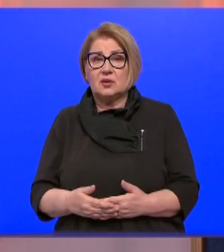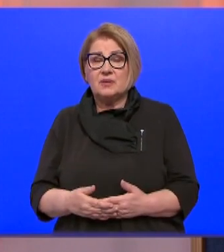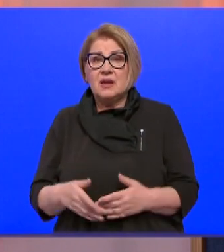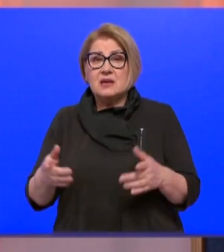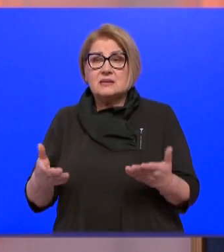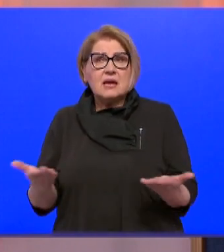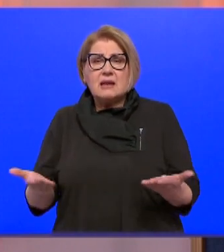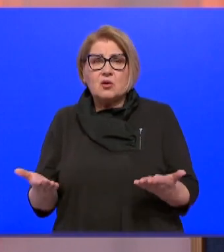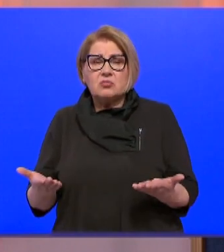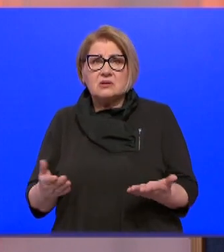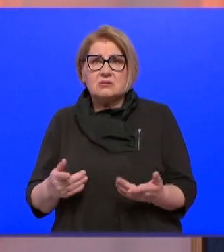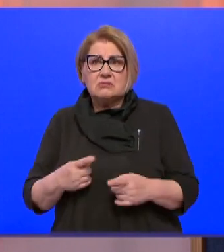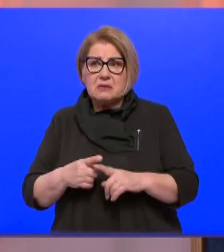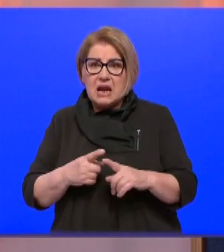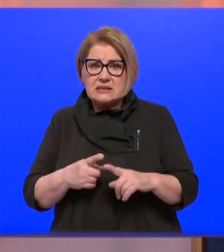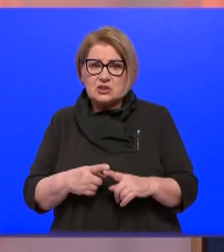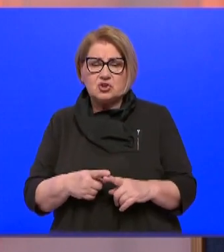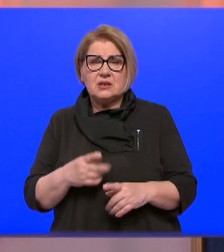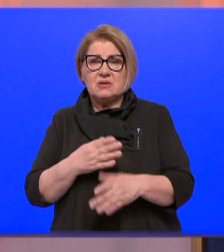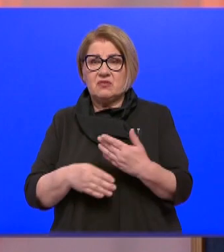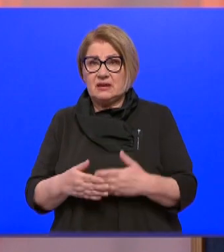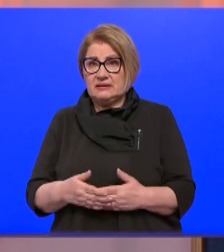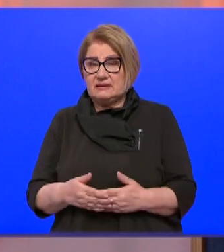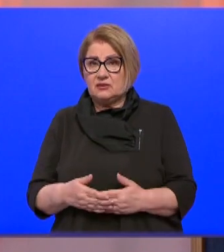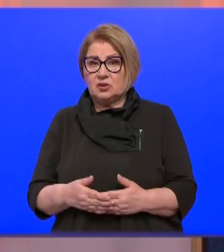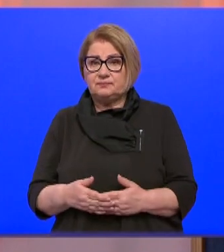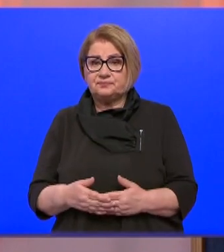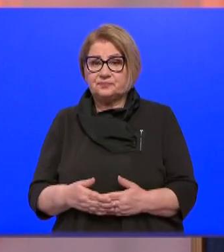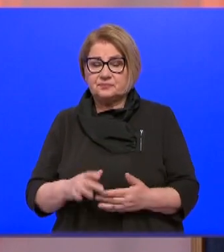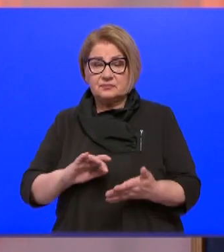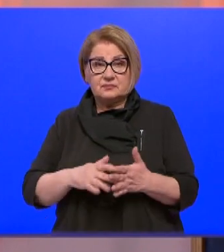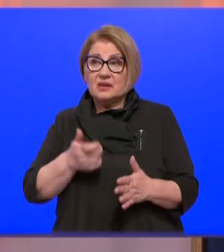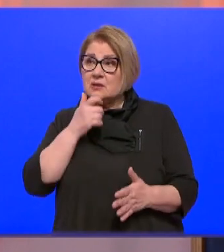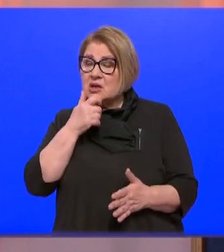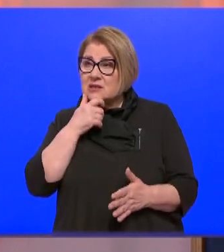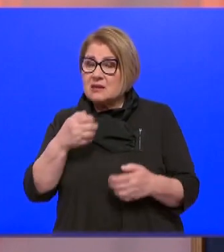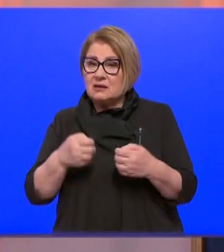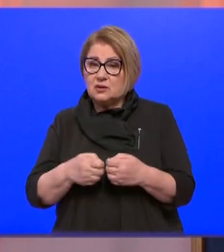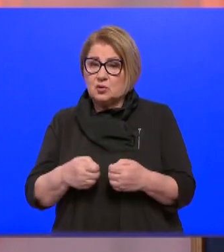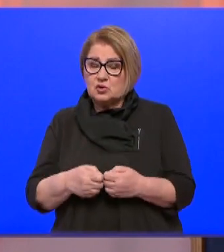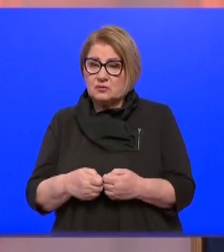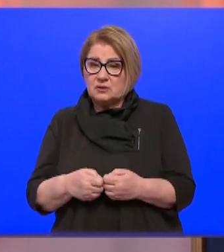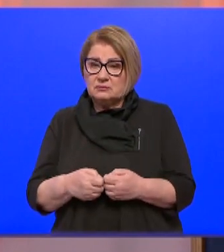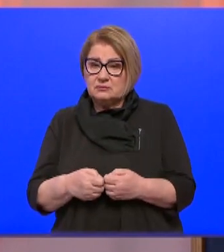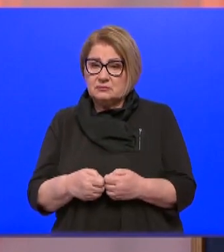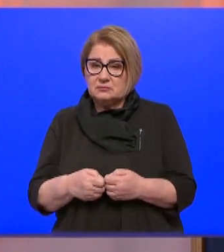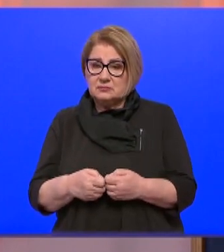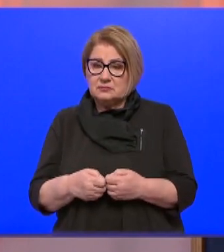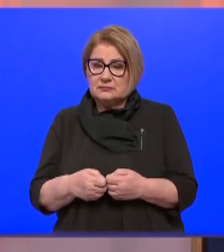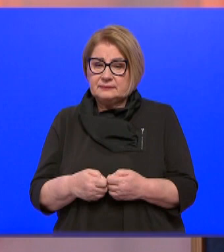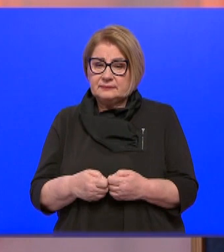Dakle, s nekom vrsti invaliditeta. Osim toga, podsjetit ću, sve smo starije društvo. I sad bih vas molila na